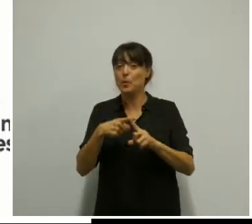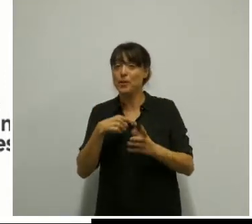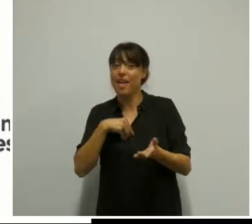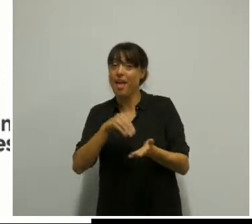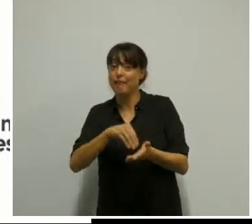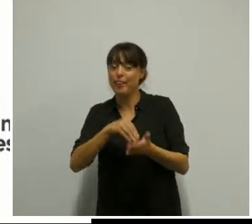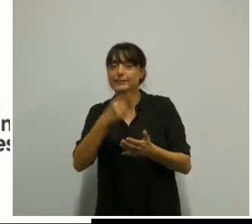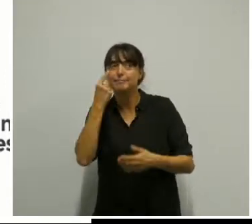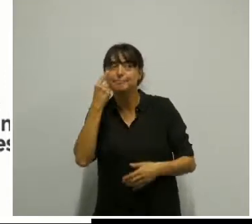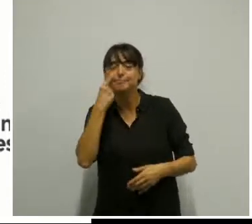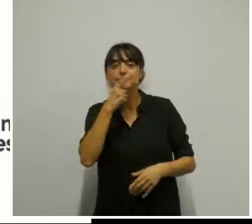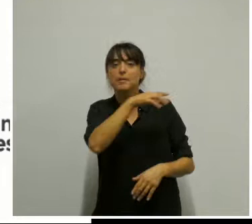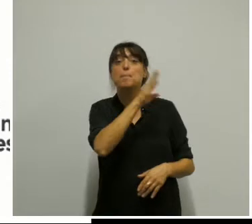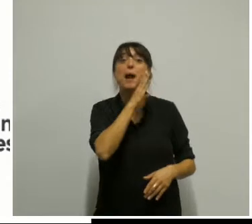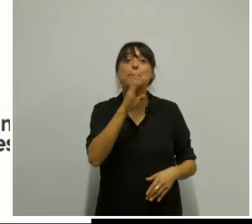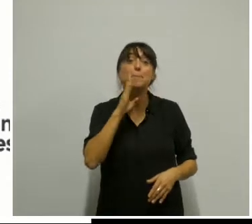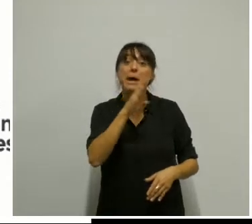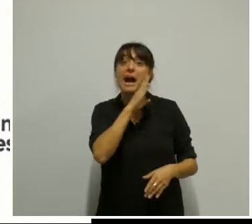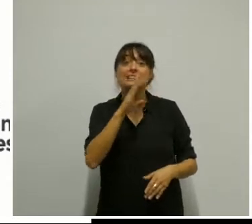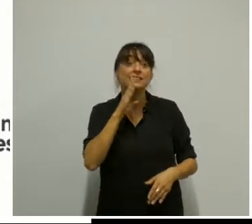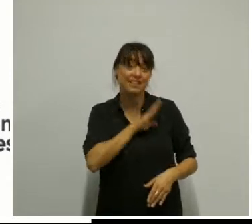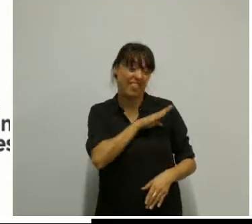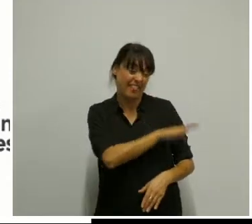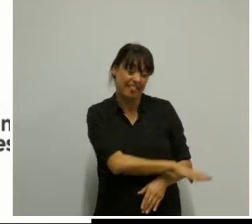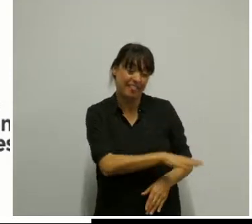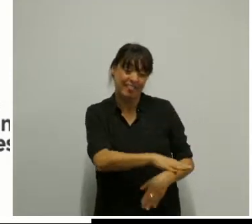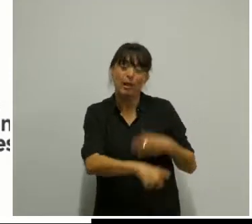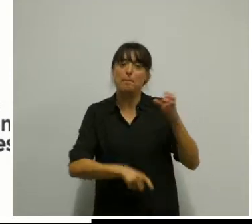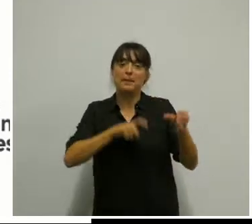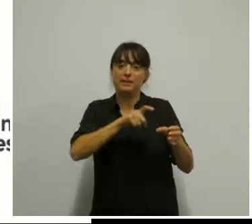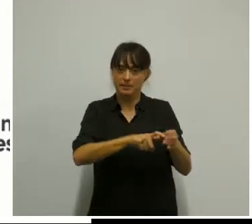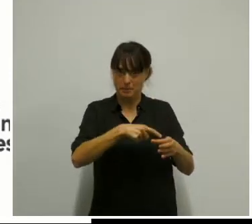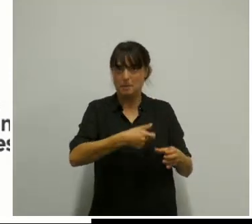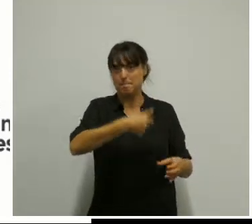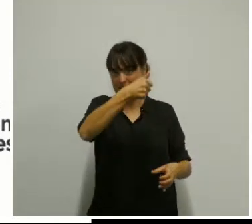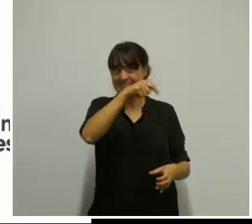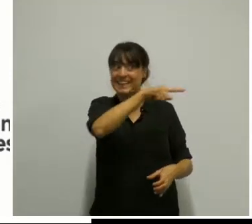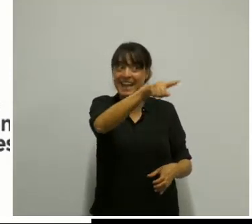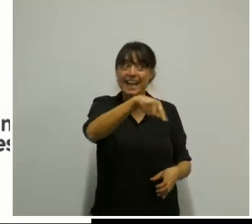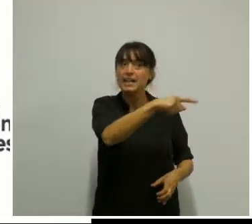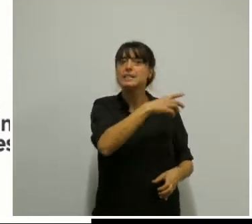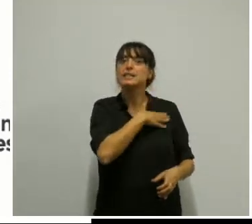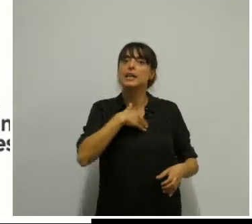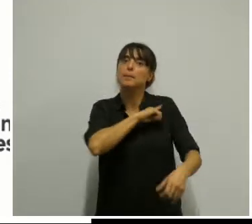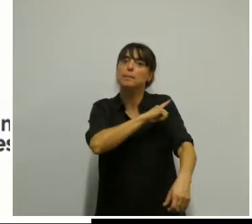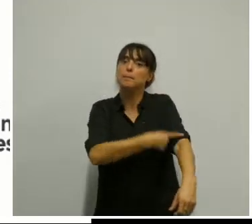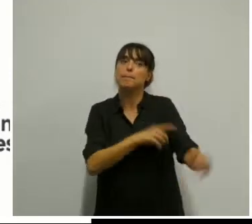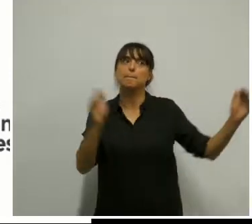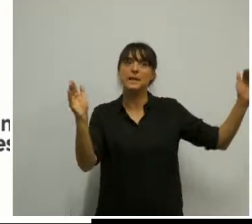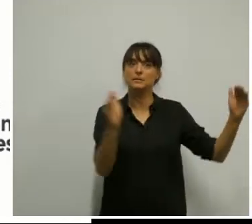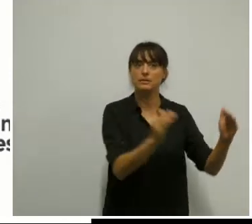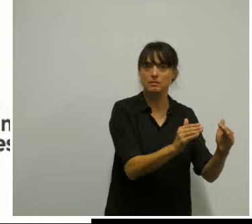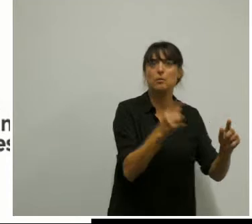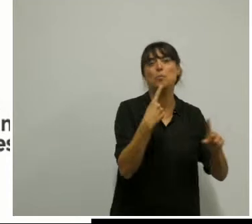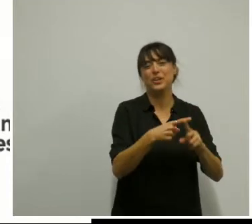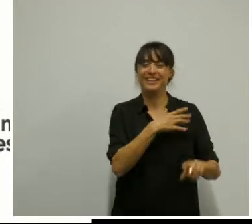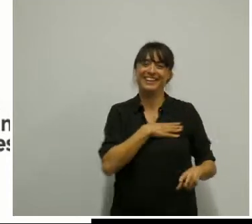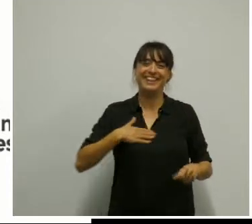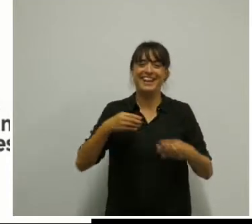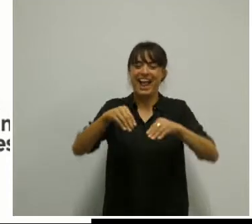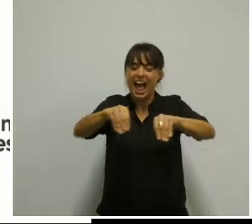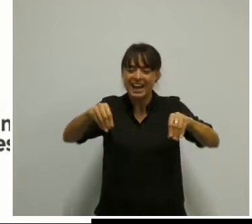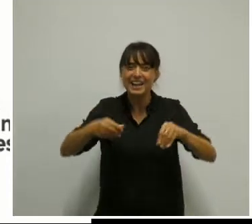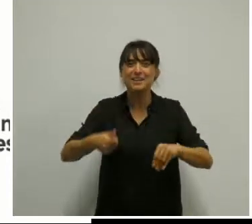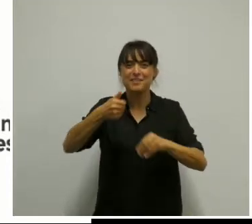nens petits que participen a vegades més, les famílies de nens petits participen més, volien que la zona esportiva fos més petita, que volien més sorral, que volien